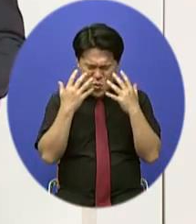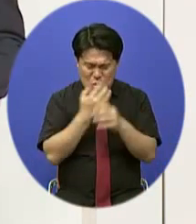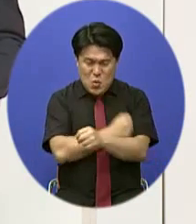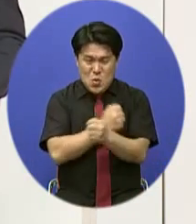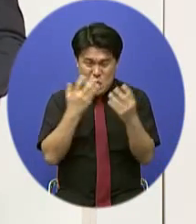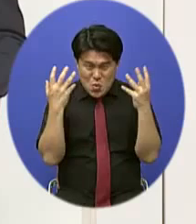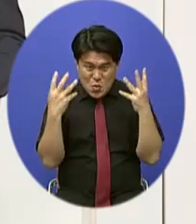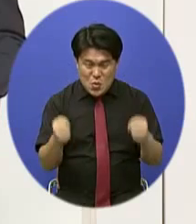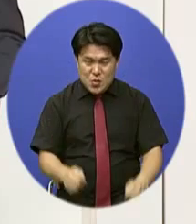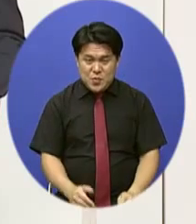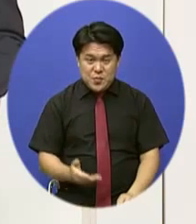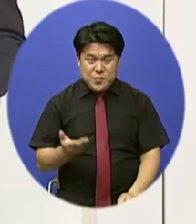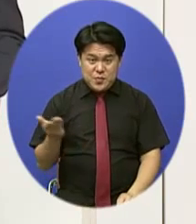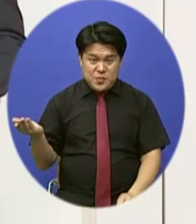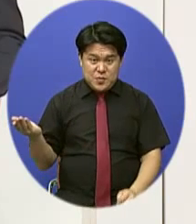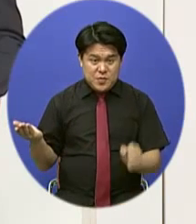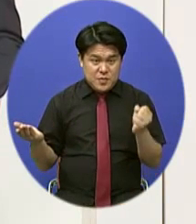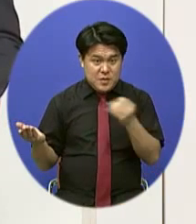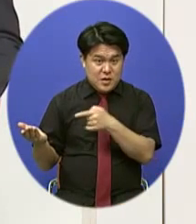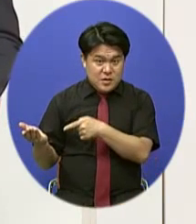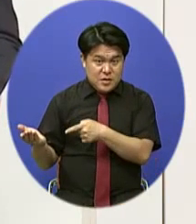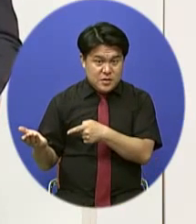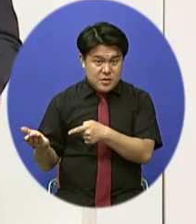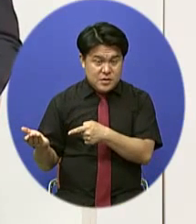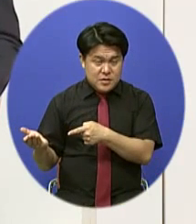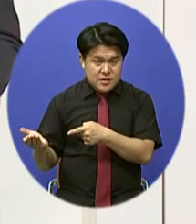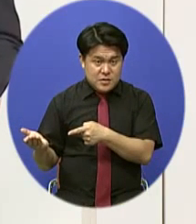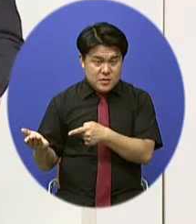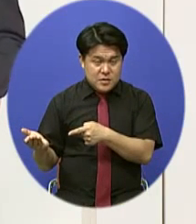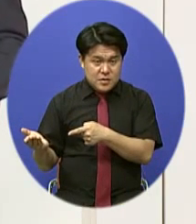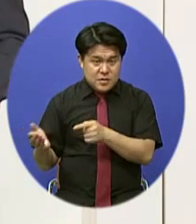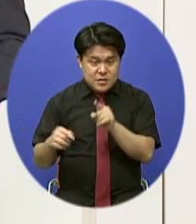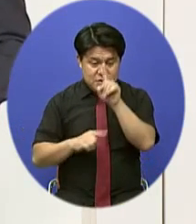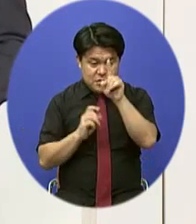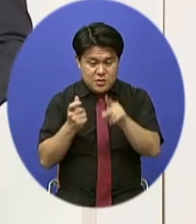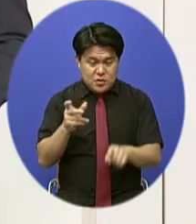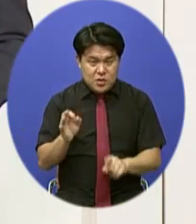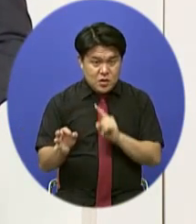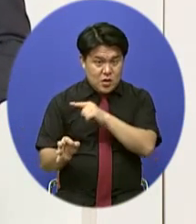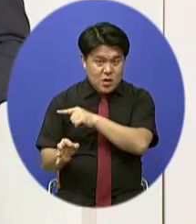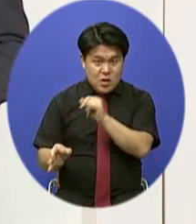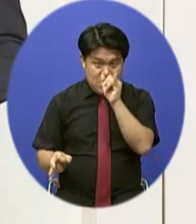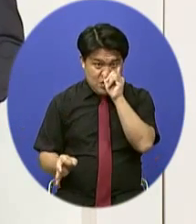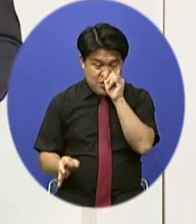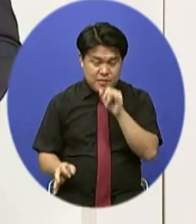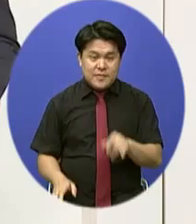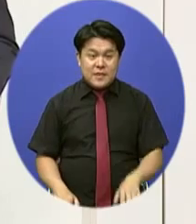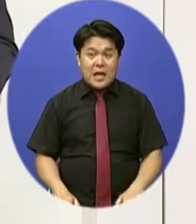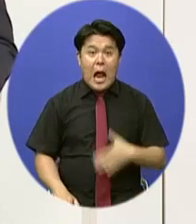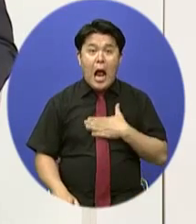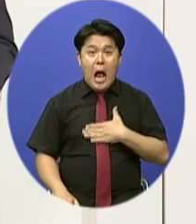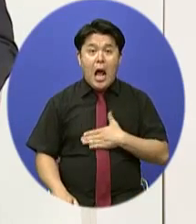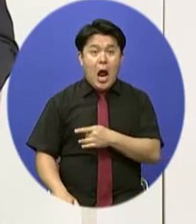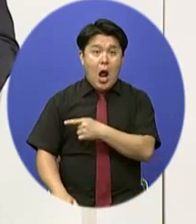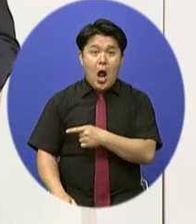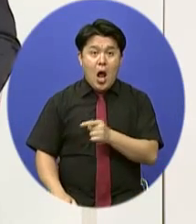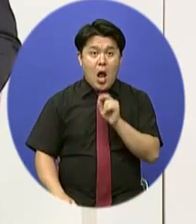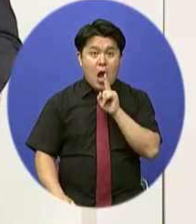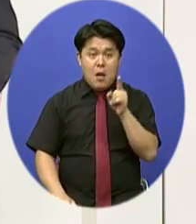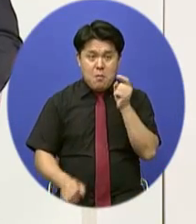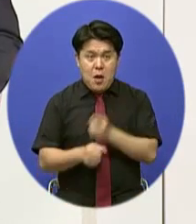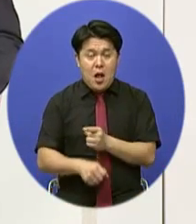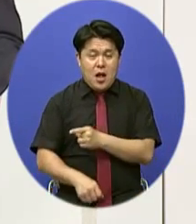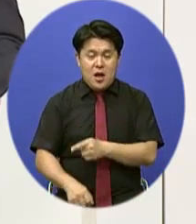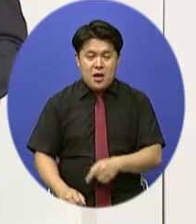네, 짝꿍, 짝꿍도 해야죠. 이효정 씨. 네? 이효정 씨 나왔습니다. 이효정 씨. 아니, 알아, 그렇게 인사 드렸잖아요.